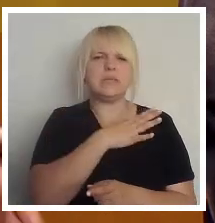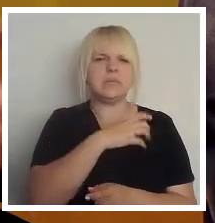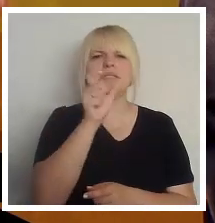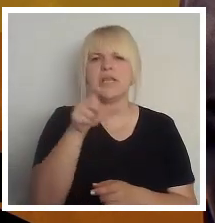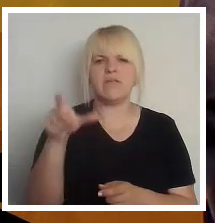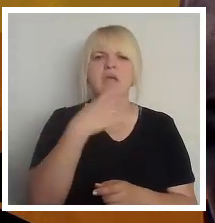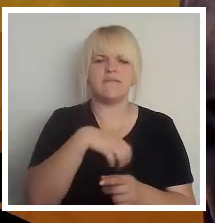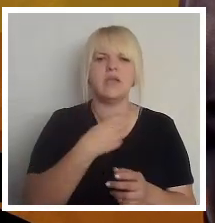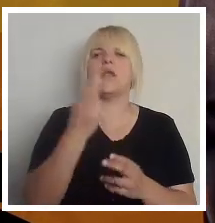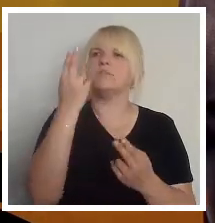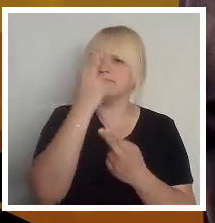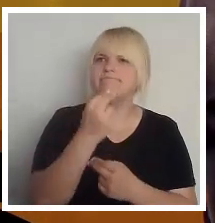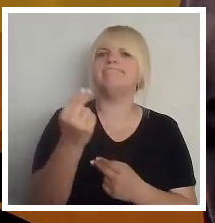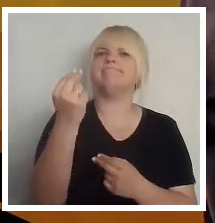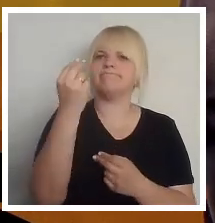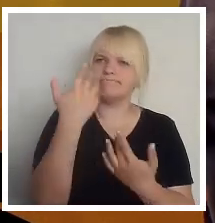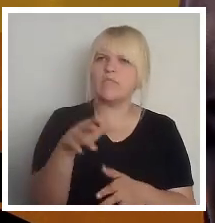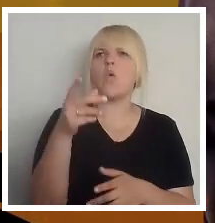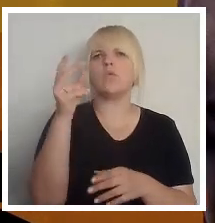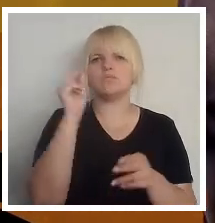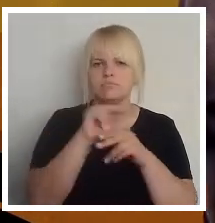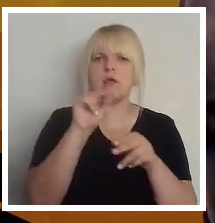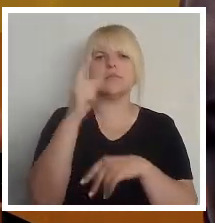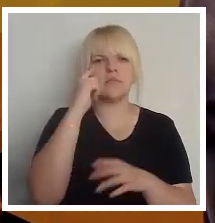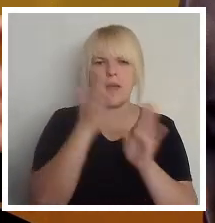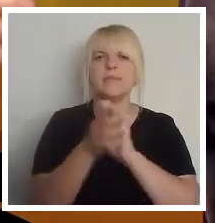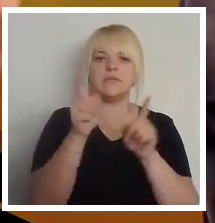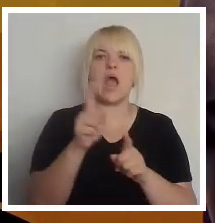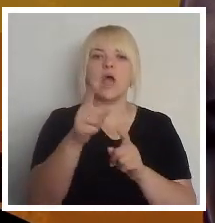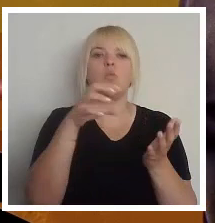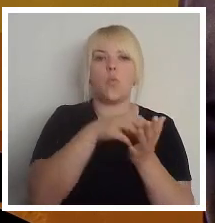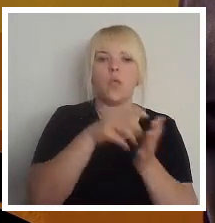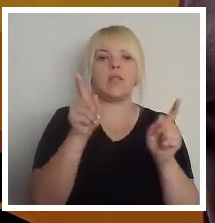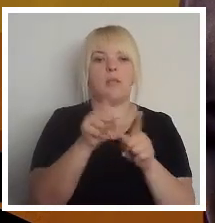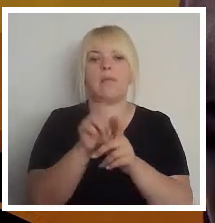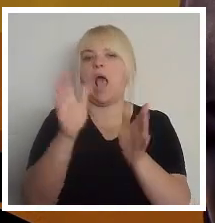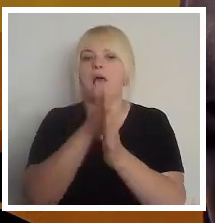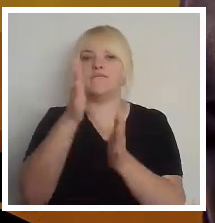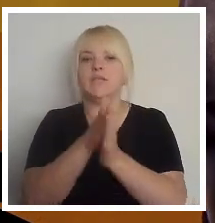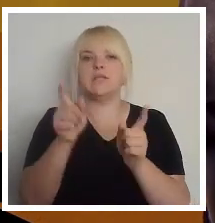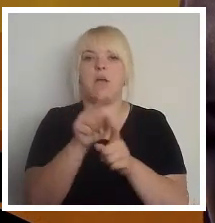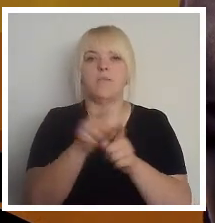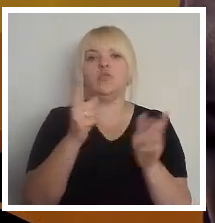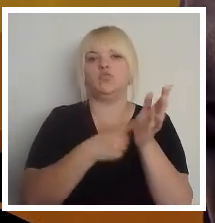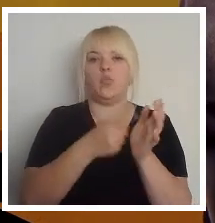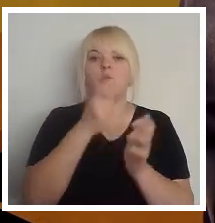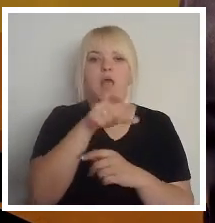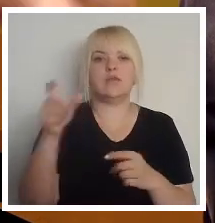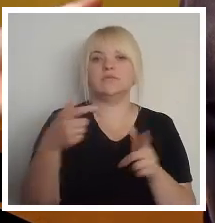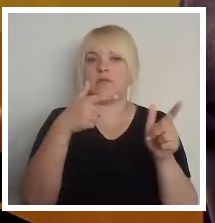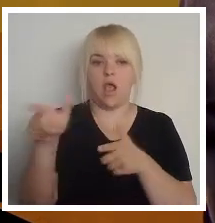pie domas, ka tāpat kā par kūkām, kā par avīzi papīrā formātā, tā žurnālistu gatavotām